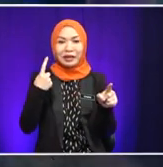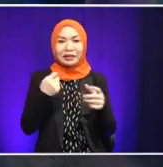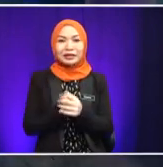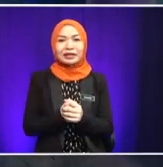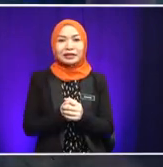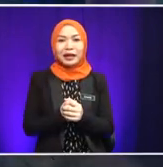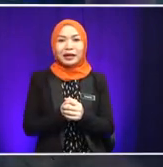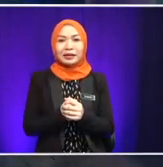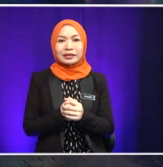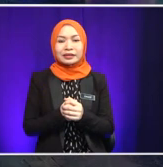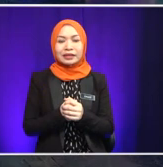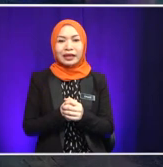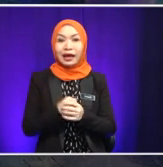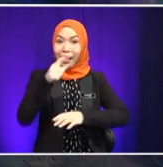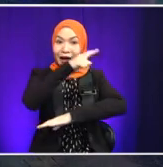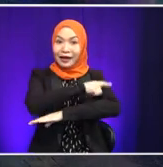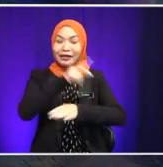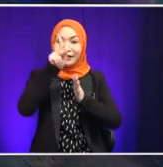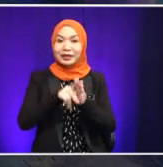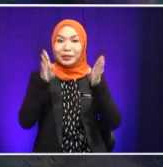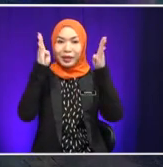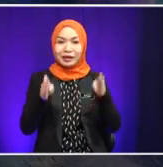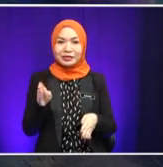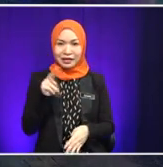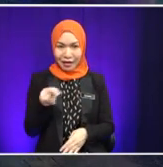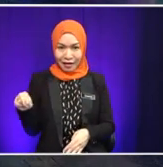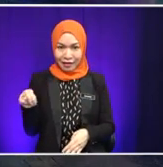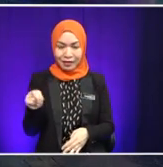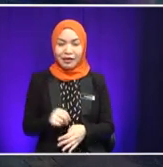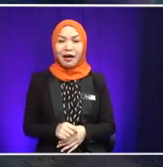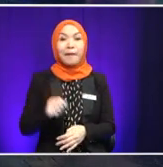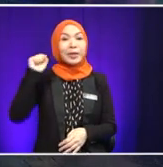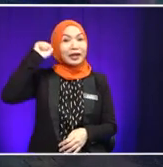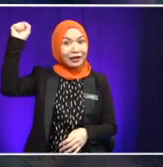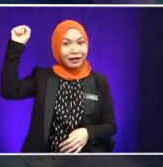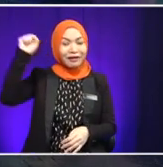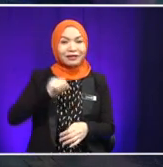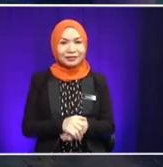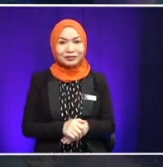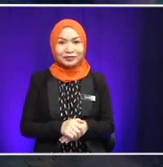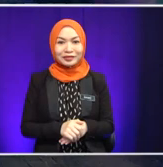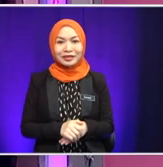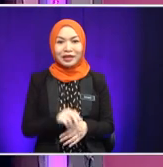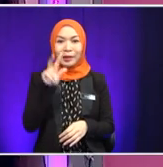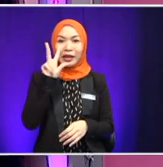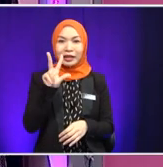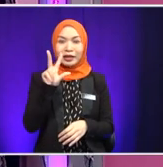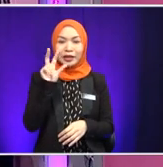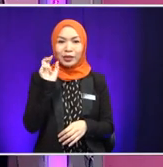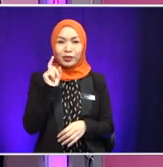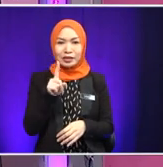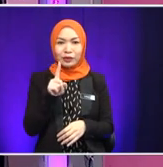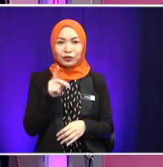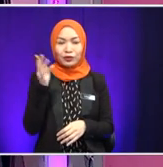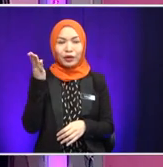Hari kebangsaan ini merupakan satu hari yang sangat penting dalam kehidupan rakyat Indonesia ya jadi dalam proses sambutan hari